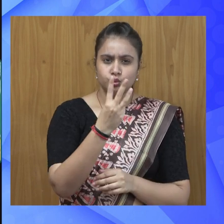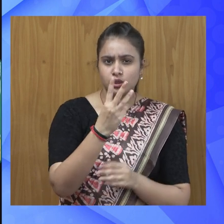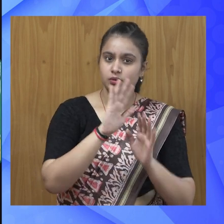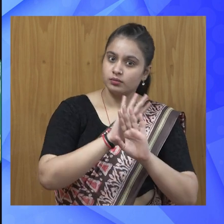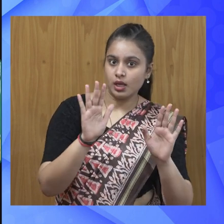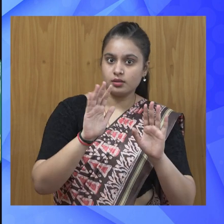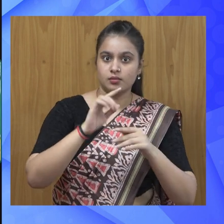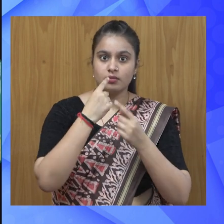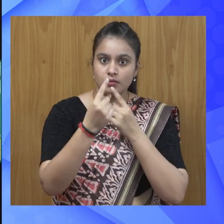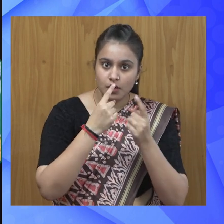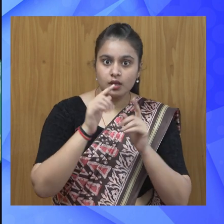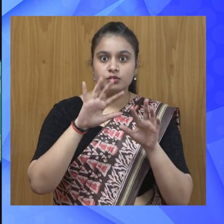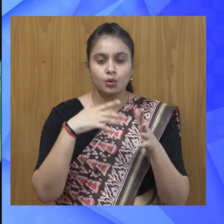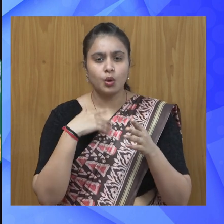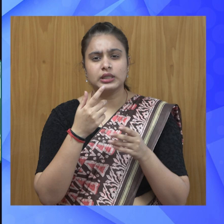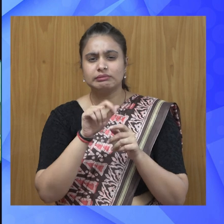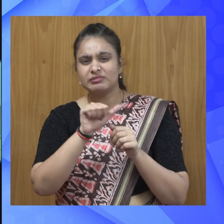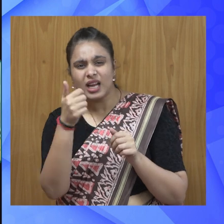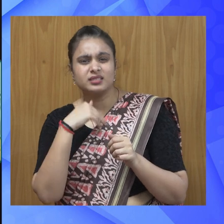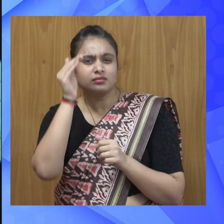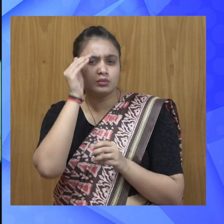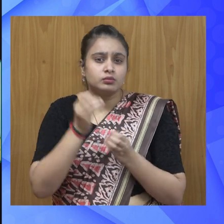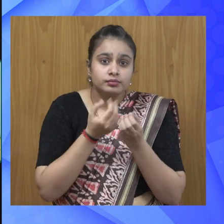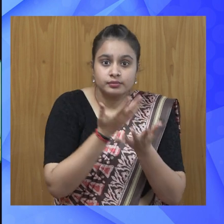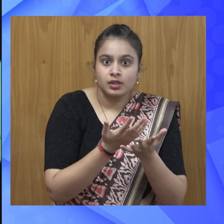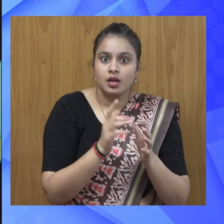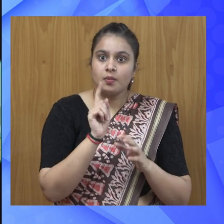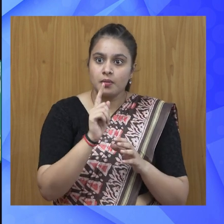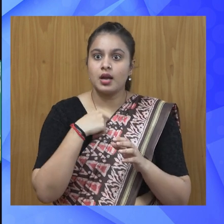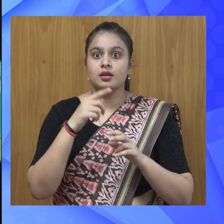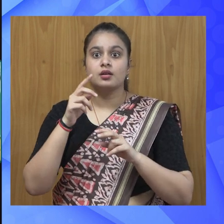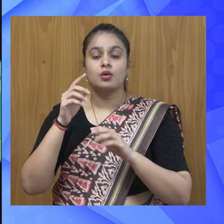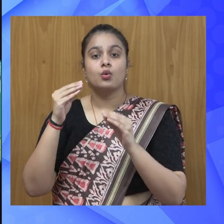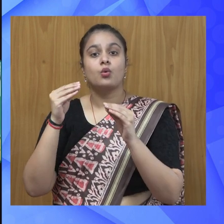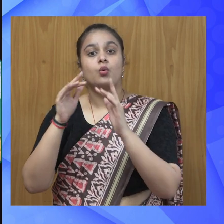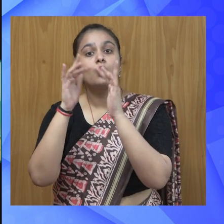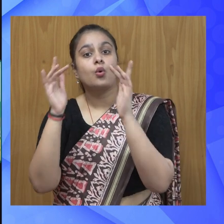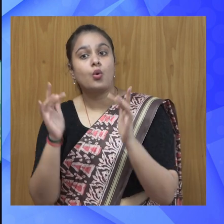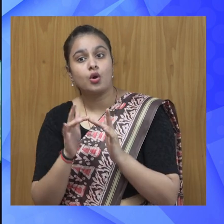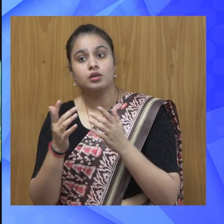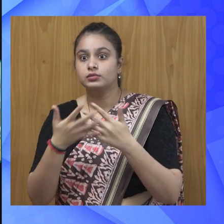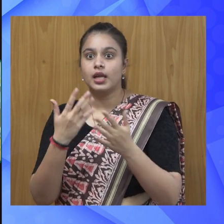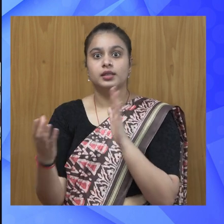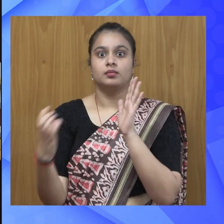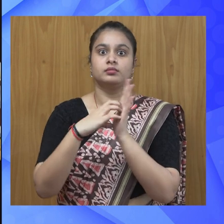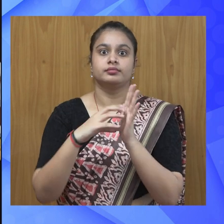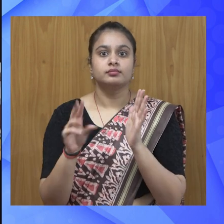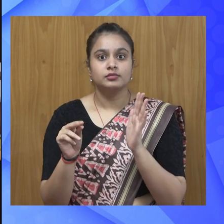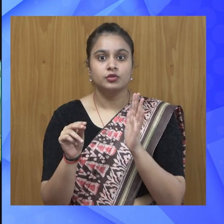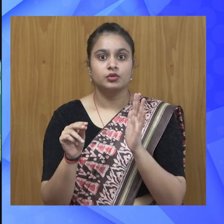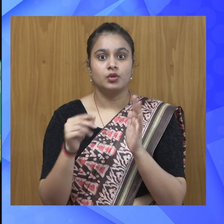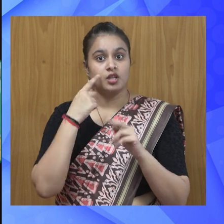whom we talk or whom we confide in to everything. Similarly, virtual world is not that you post anything. And if you